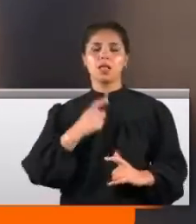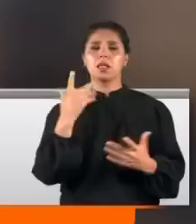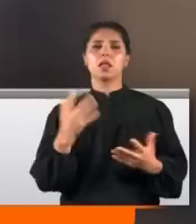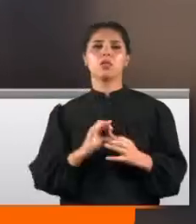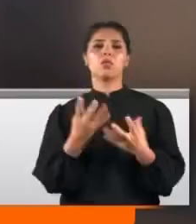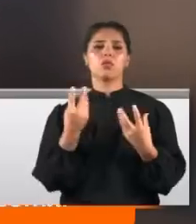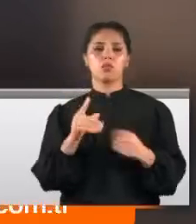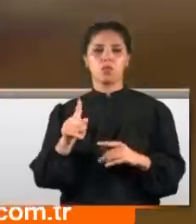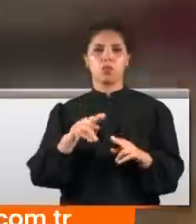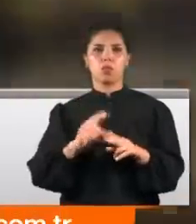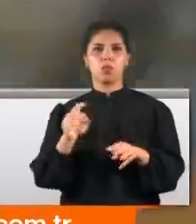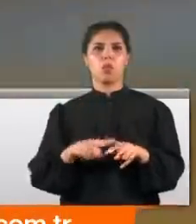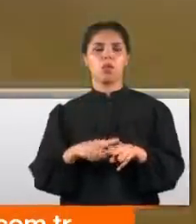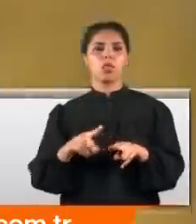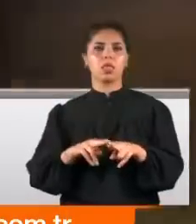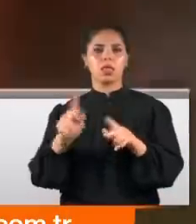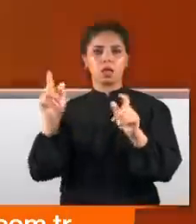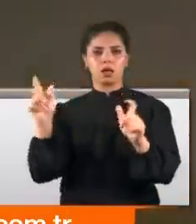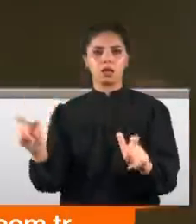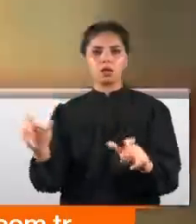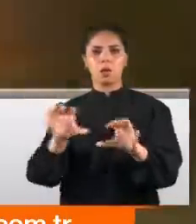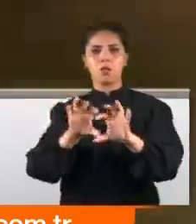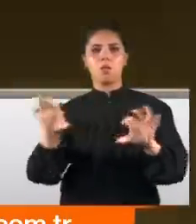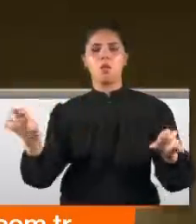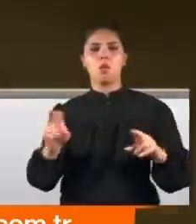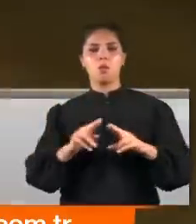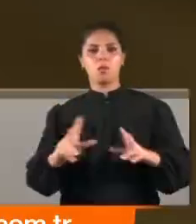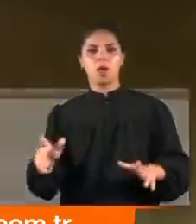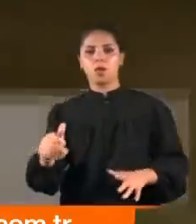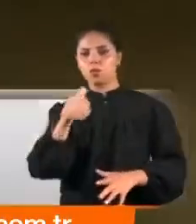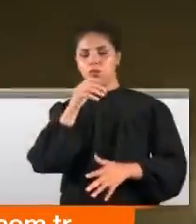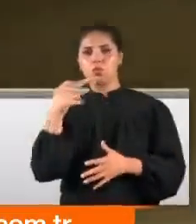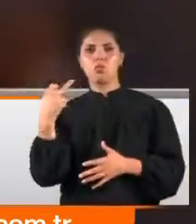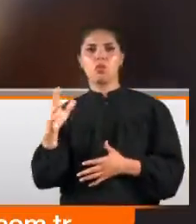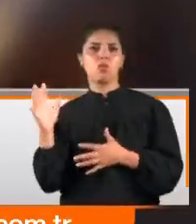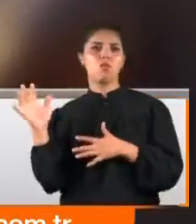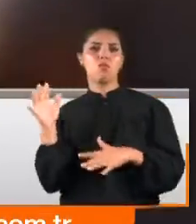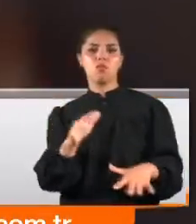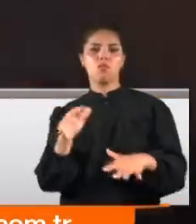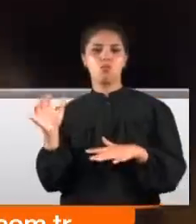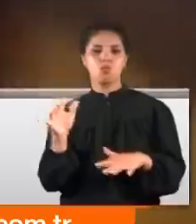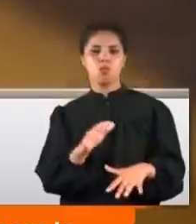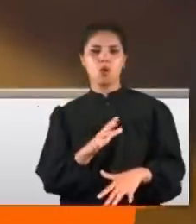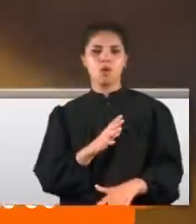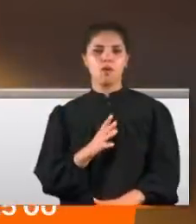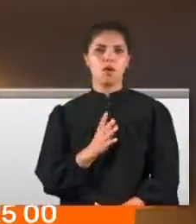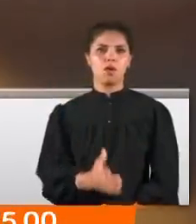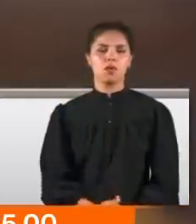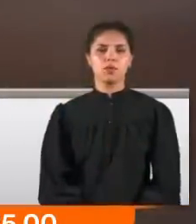sorun. Burası da Konak. Fevzi Paşa Bulvarı'nda ana boru patladı. Tonlarca su boşa aktı.